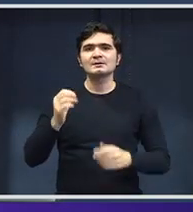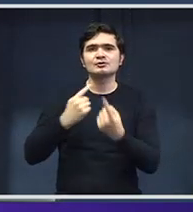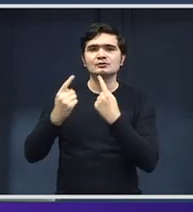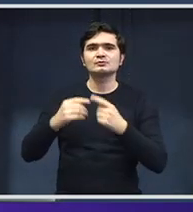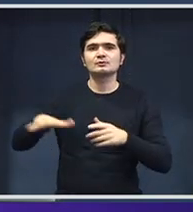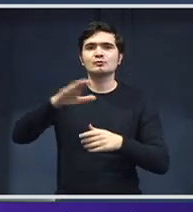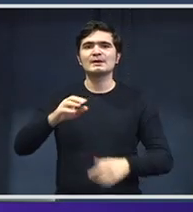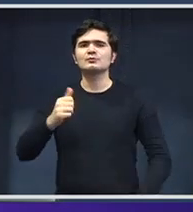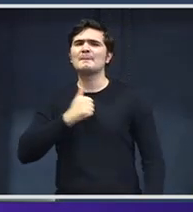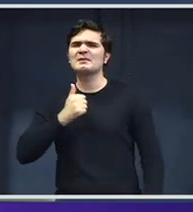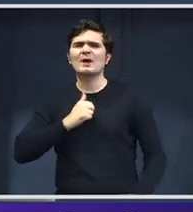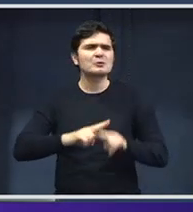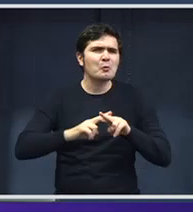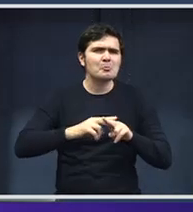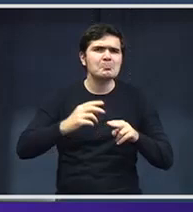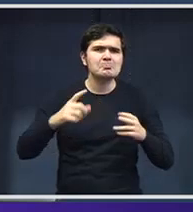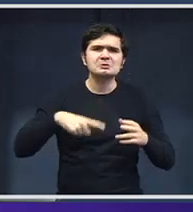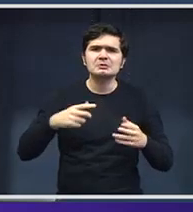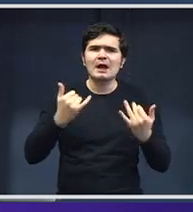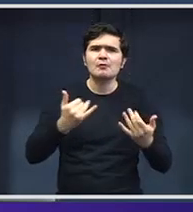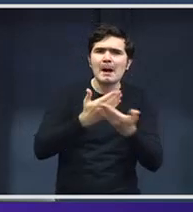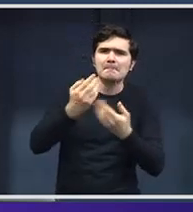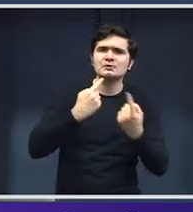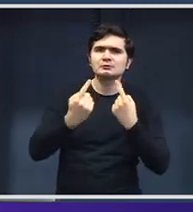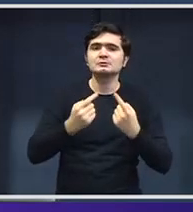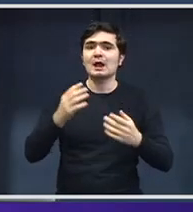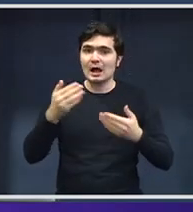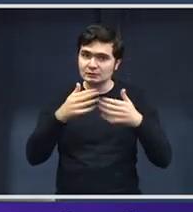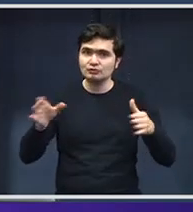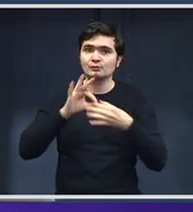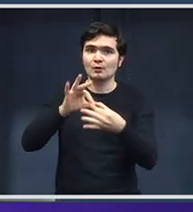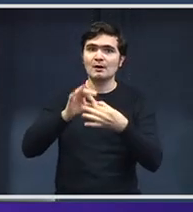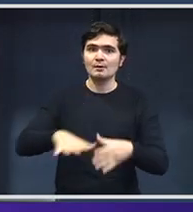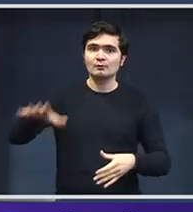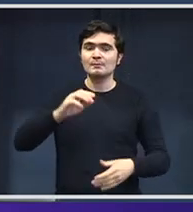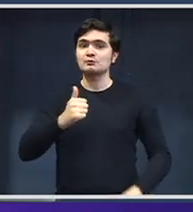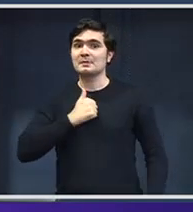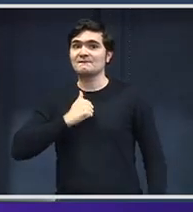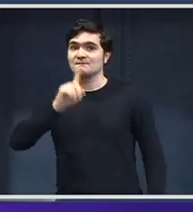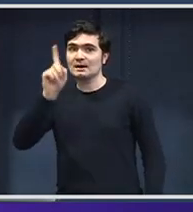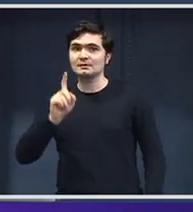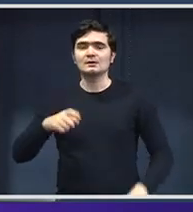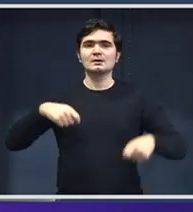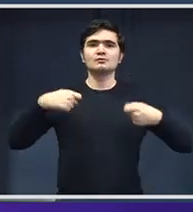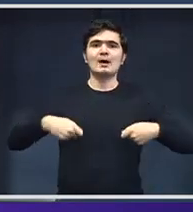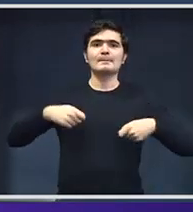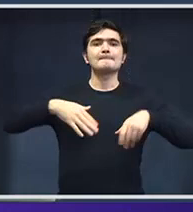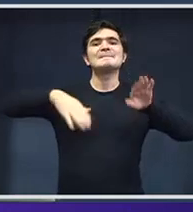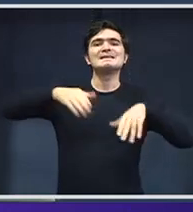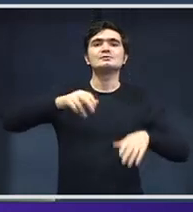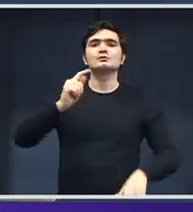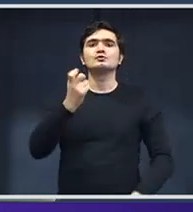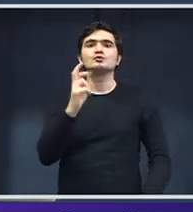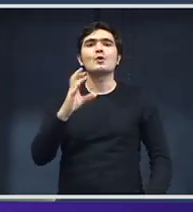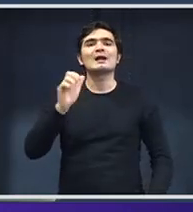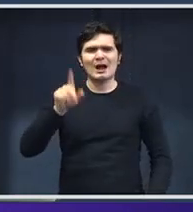decurg discuțiile pe această temă? Aveți deja colaborări cu mediul privat în acest sens? Și cu doamna ministru Raluca Turcan vă va prezenta